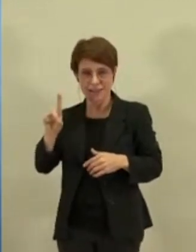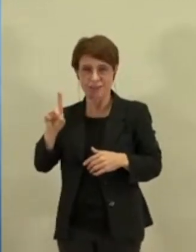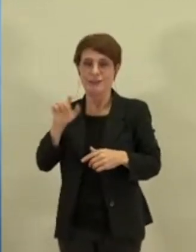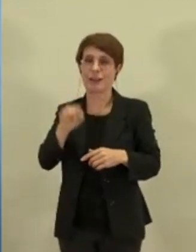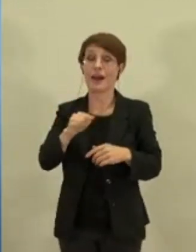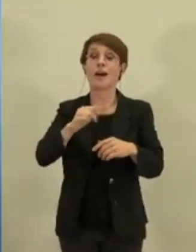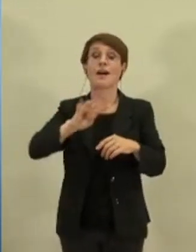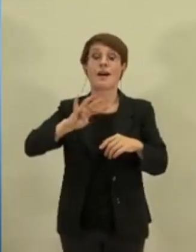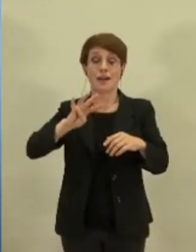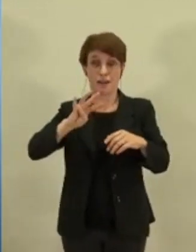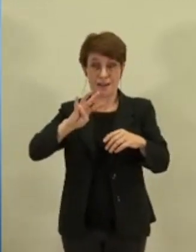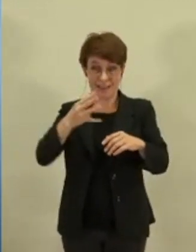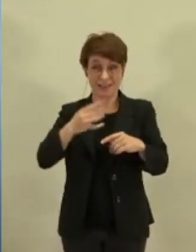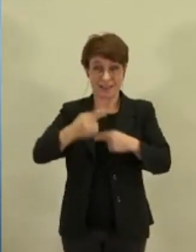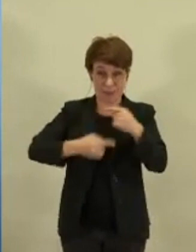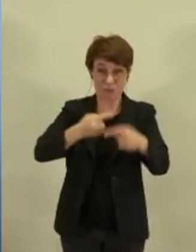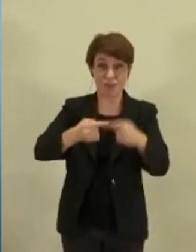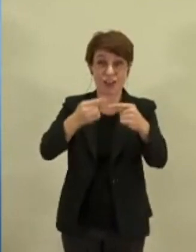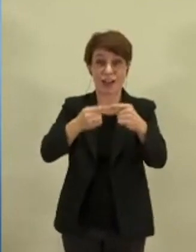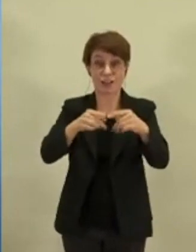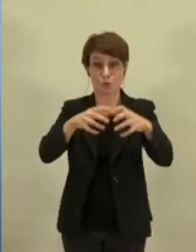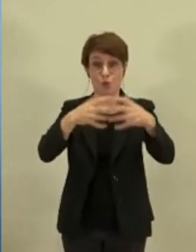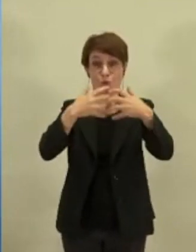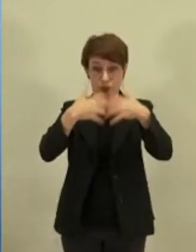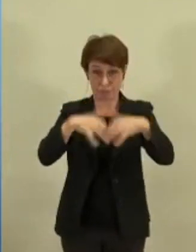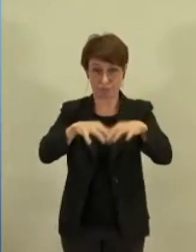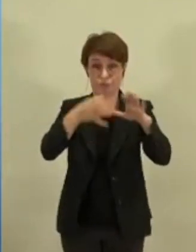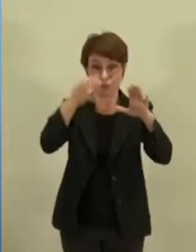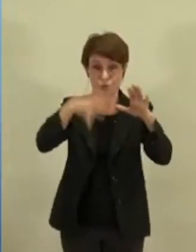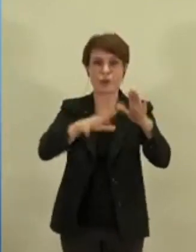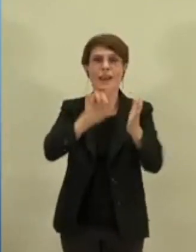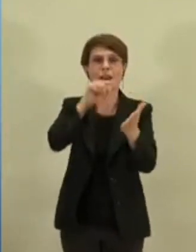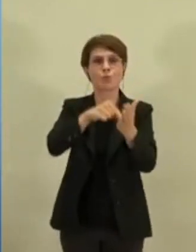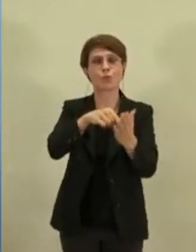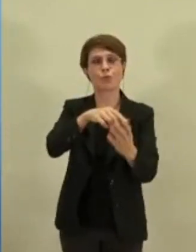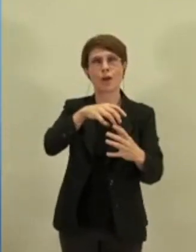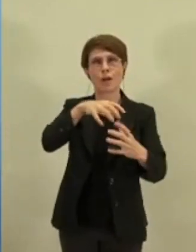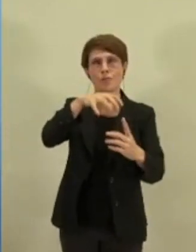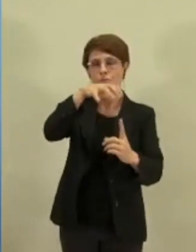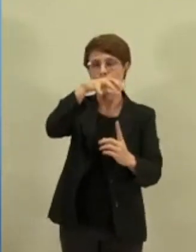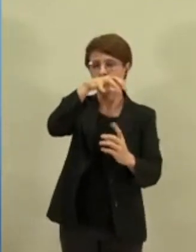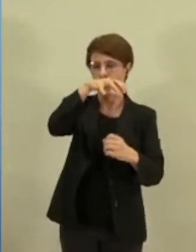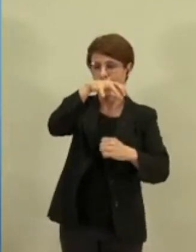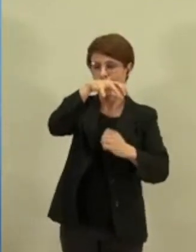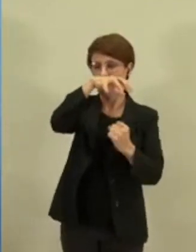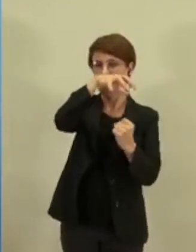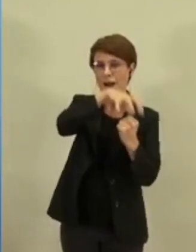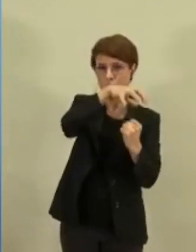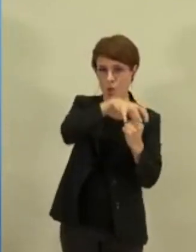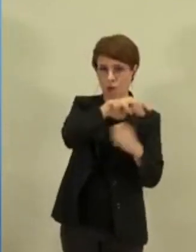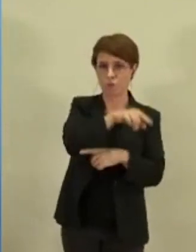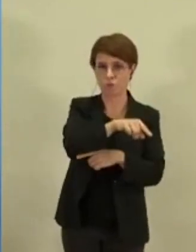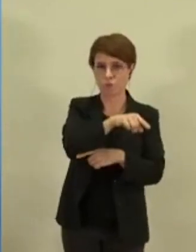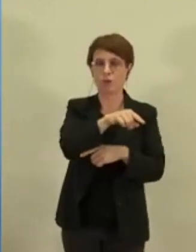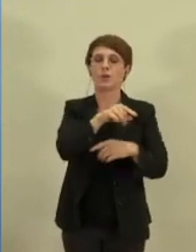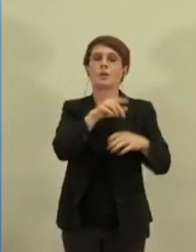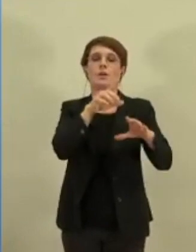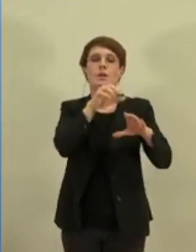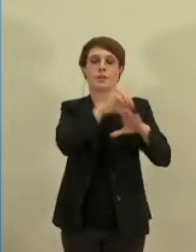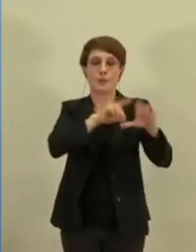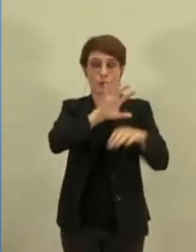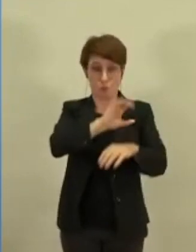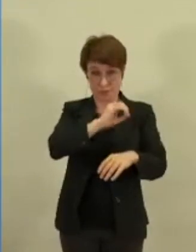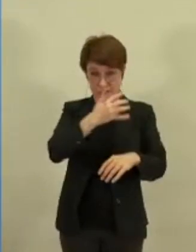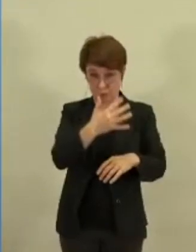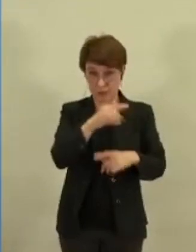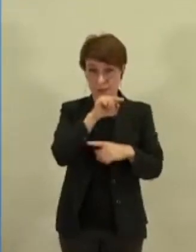en construction à Marcoule, relancé par Jacques Chirac en 2006, après l'arrêt malheureux de Superphénix, avait pour objet de fermer